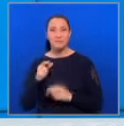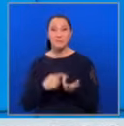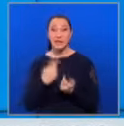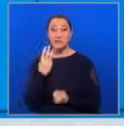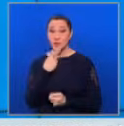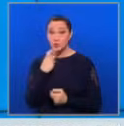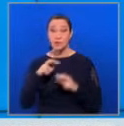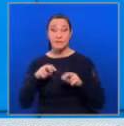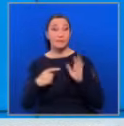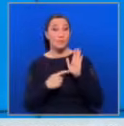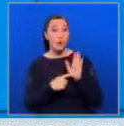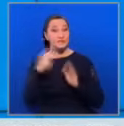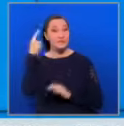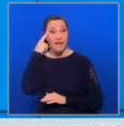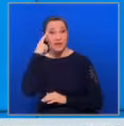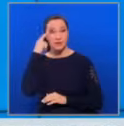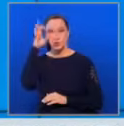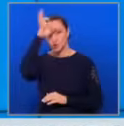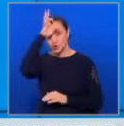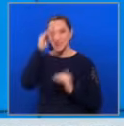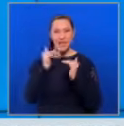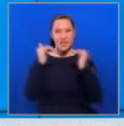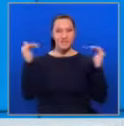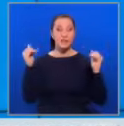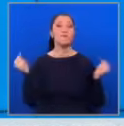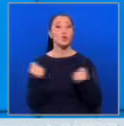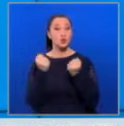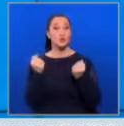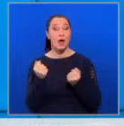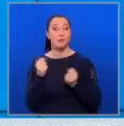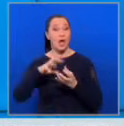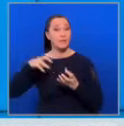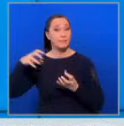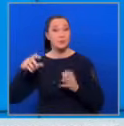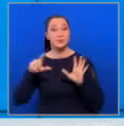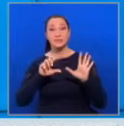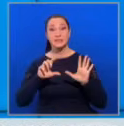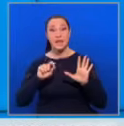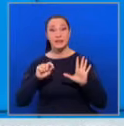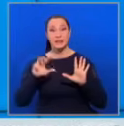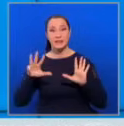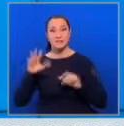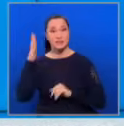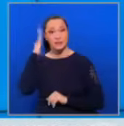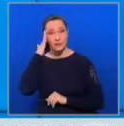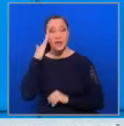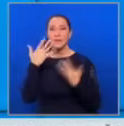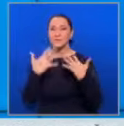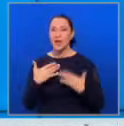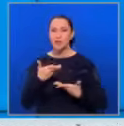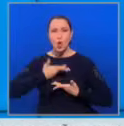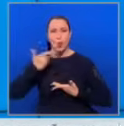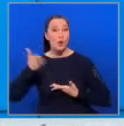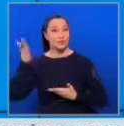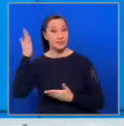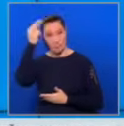три години изследването показва знанията на учениците и нивата на функционалната им грамотност в 79 страни данните от доклада